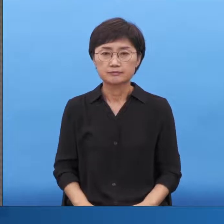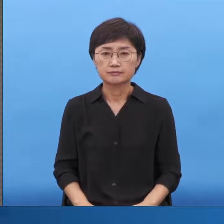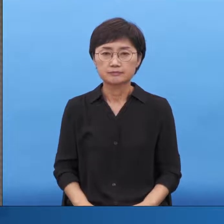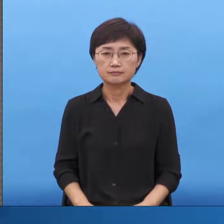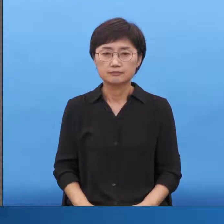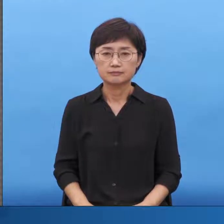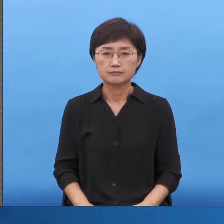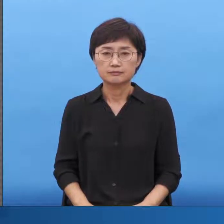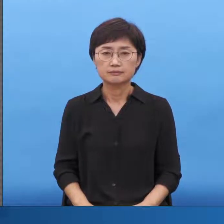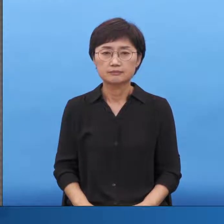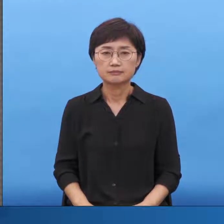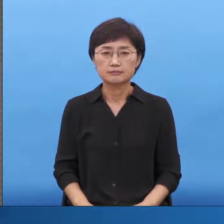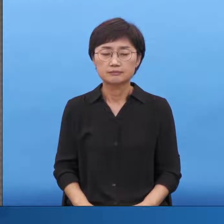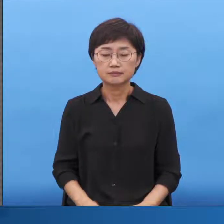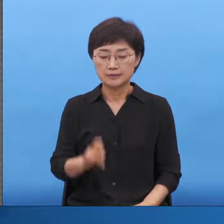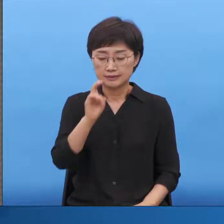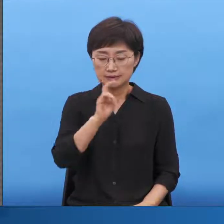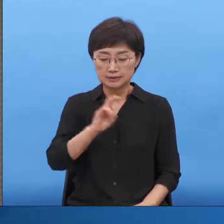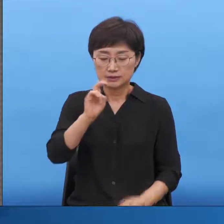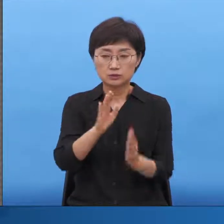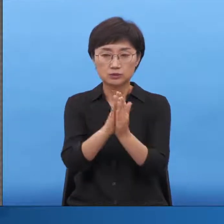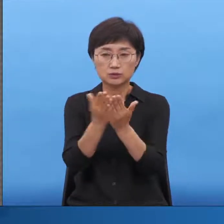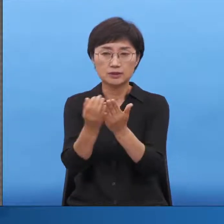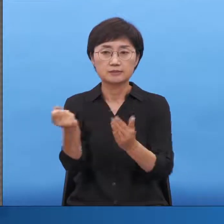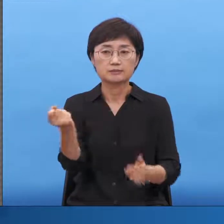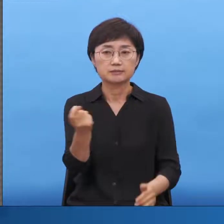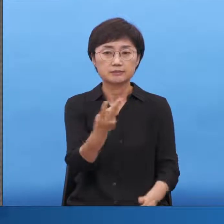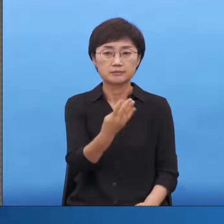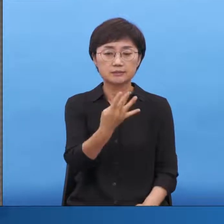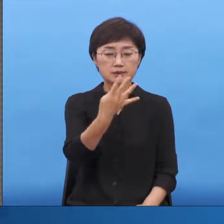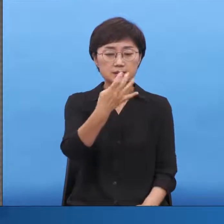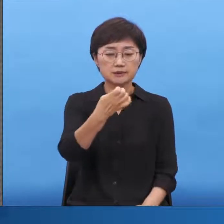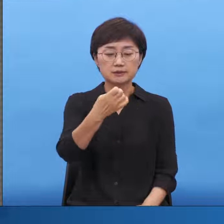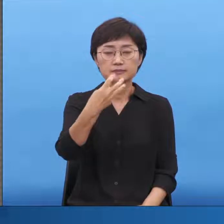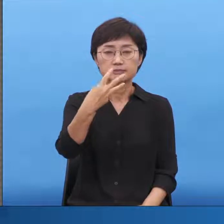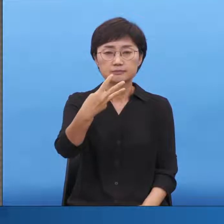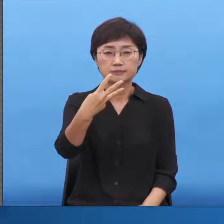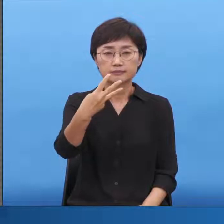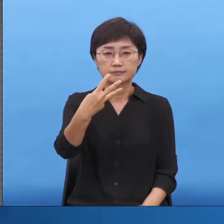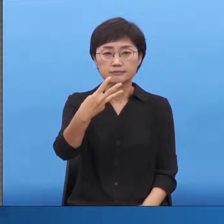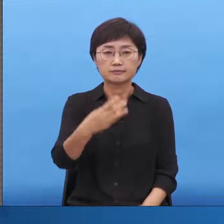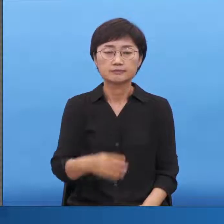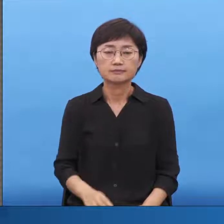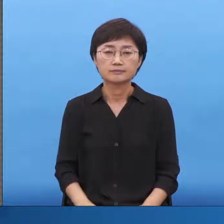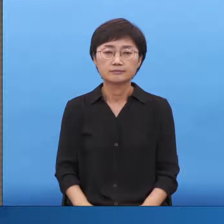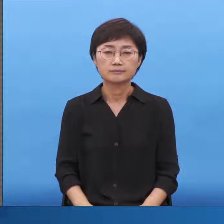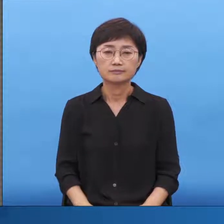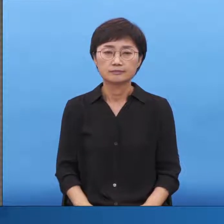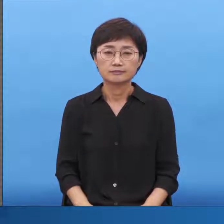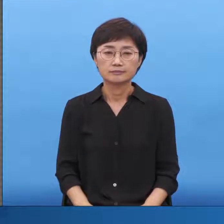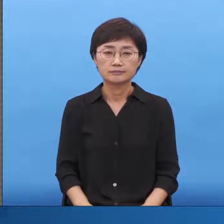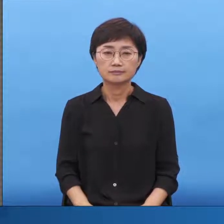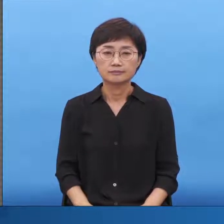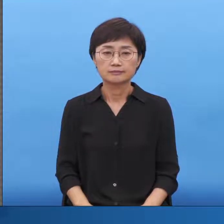奉我们的主耶稣基督的名祷告。 아멘. 찬송 43장 찬양드리겠습니다. 창작미시 43首.